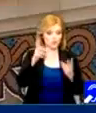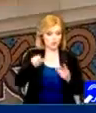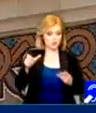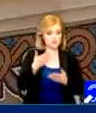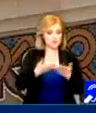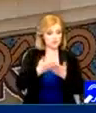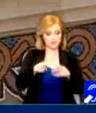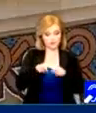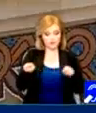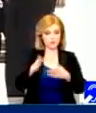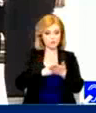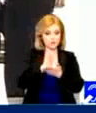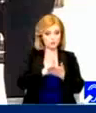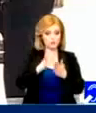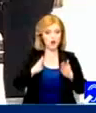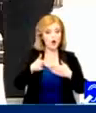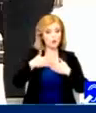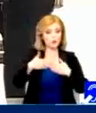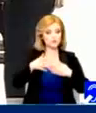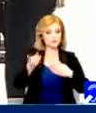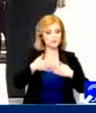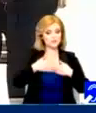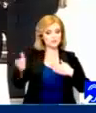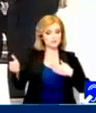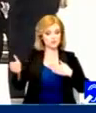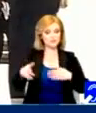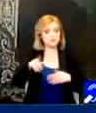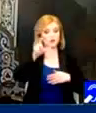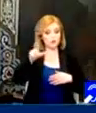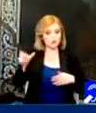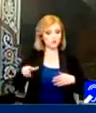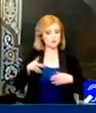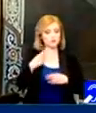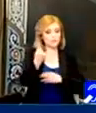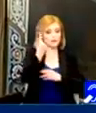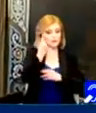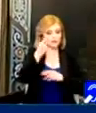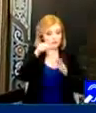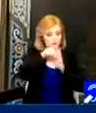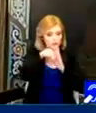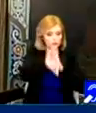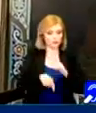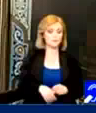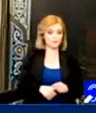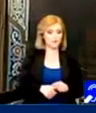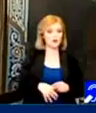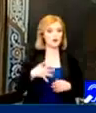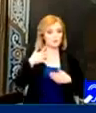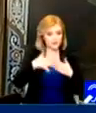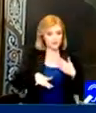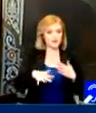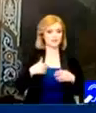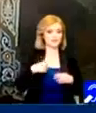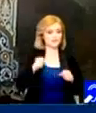recomandă ca în timpul slujbei ușile bisericii să fie deschise, iar credincioșii să nu aprindă lumânări în interior. Conștienți însă că acest lucru